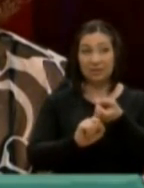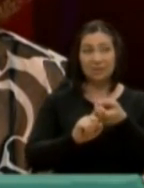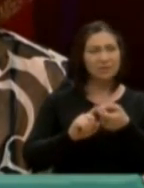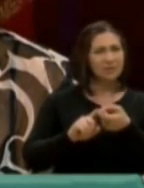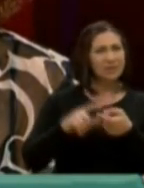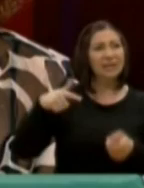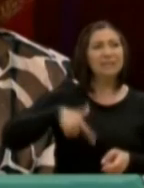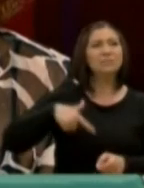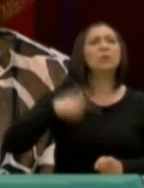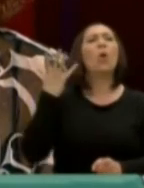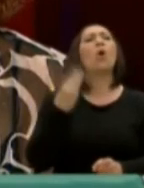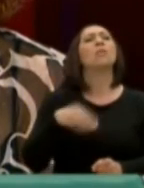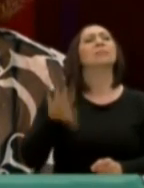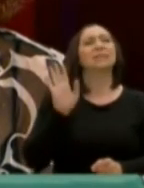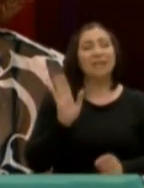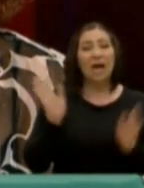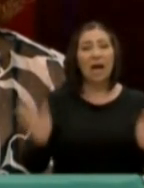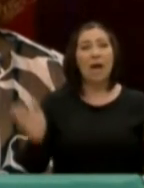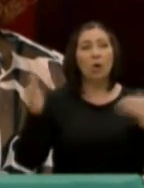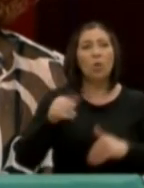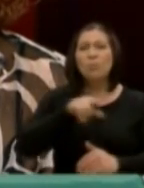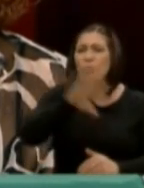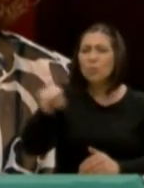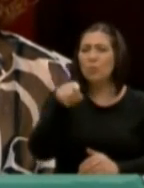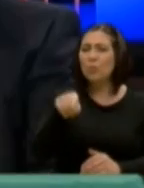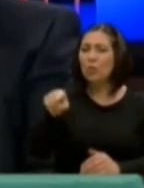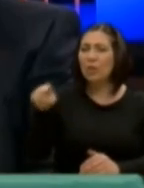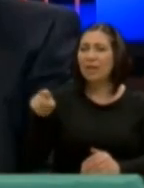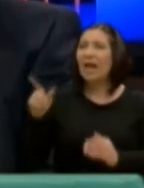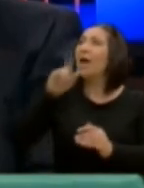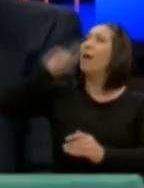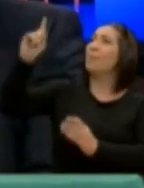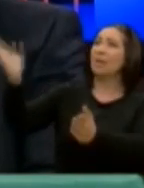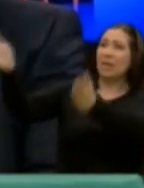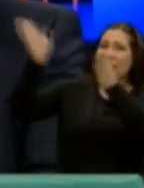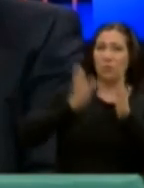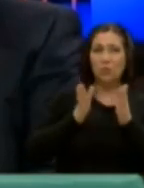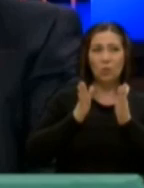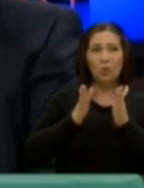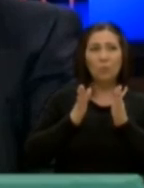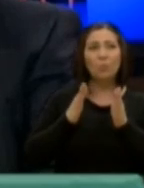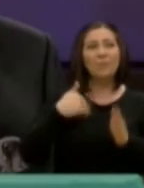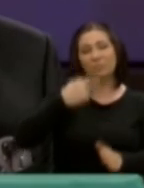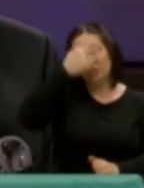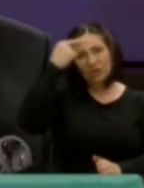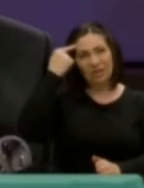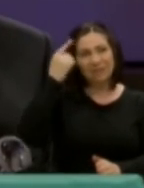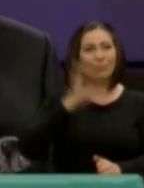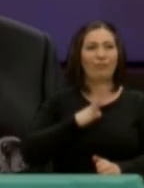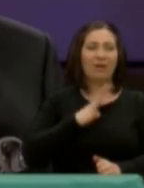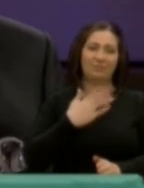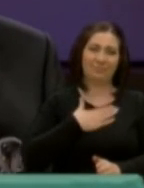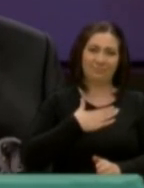İzmir'de olmasa da kargoyla bütün bu ürünlerden getirtiyorum. Ve yeme şansım oluyor gelemediğim